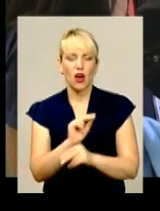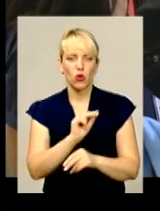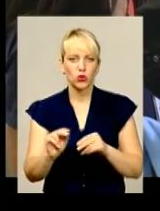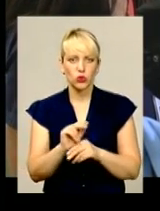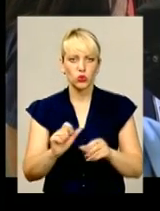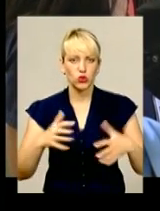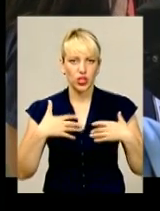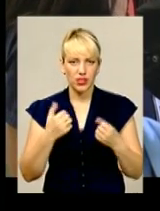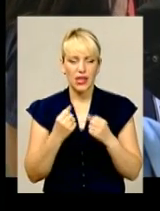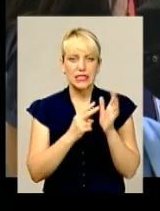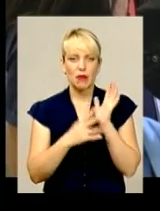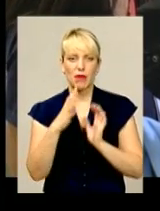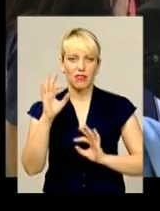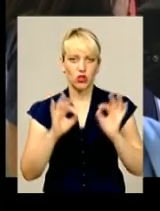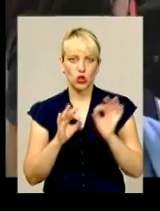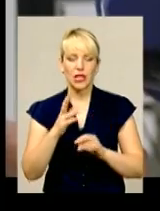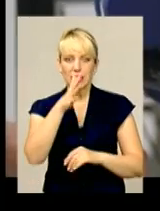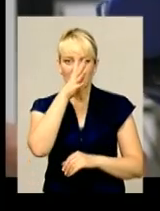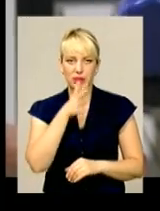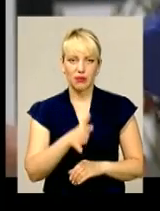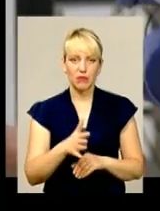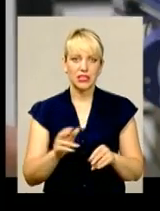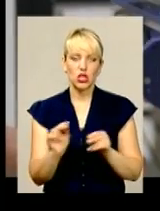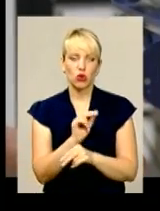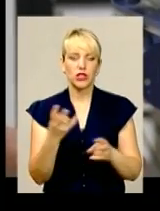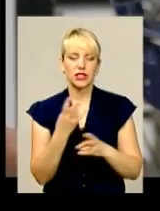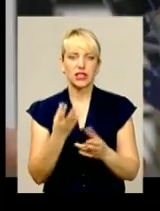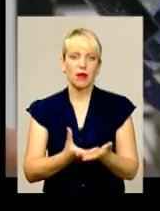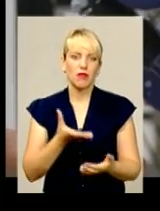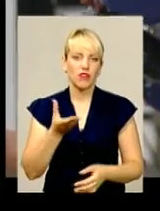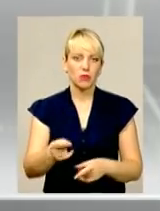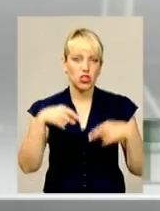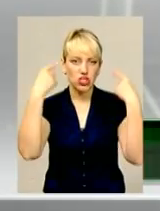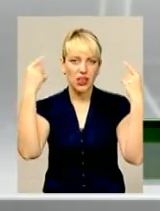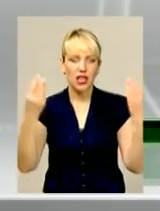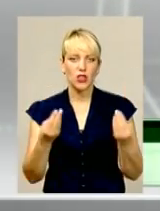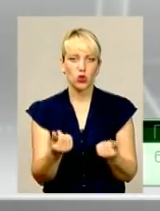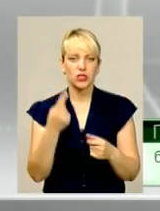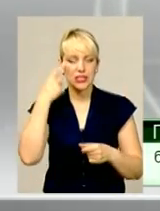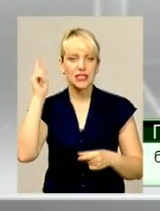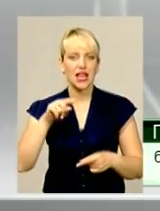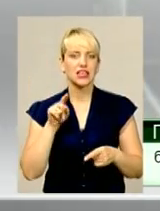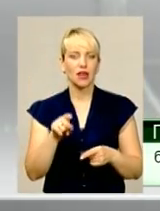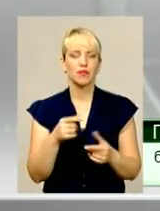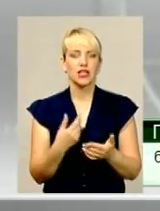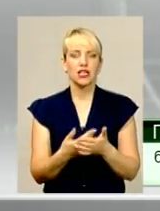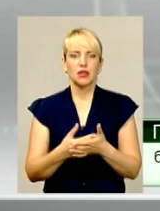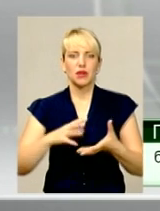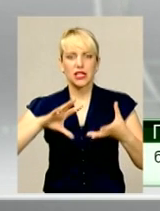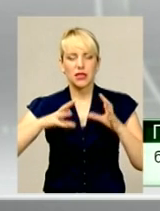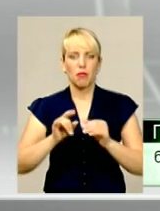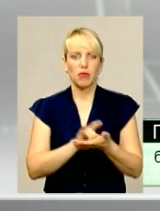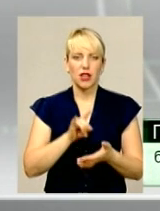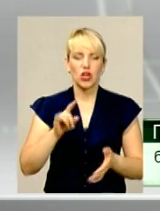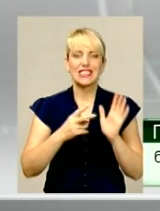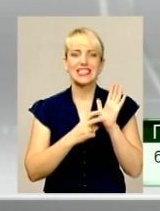Однак за п'ятимісячне лікування в меморіал «Херман» доведеться викласти шалені гроші. Там вже, знаєте, фігурує цифра разом з перельотом